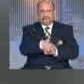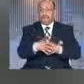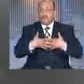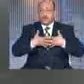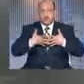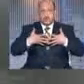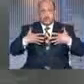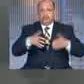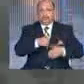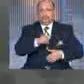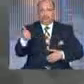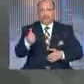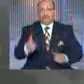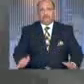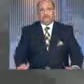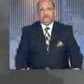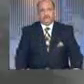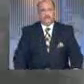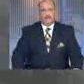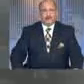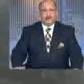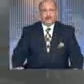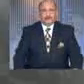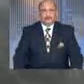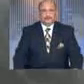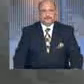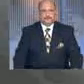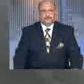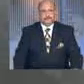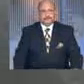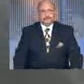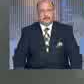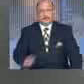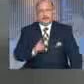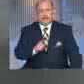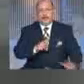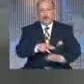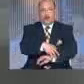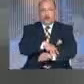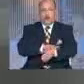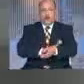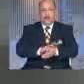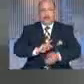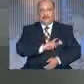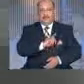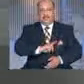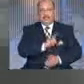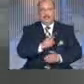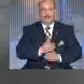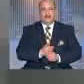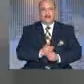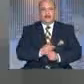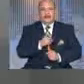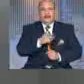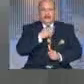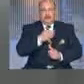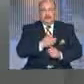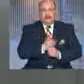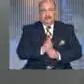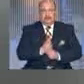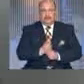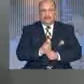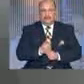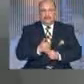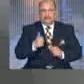الأجل. انتقامنا هذه الاختيار بتاعها بحقيقة طريق تطوين لعدة عوامل. العامل الأول هو شراكة مع